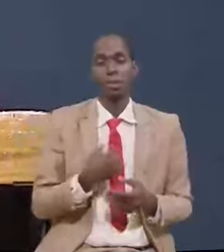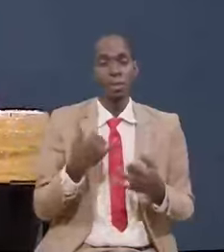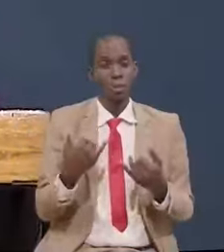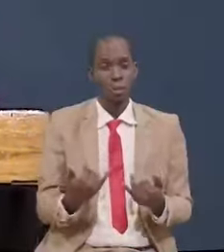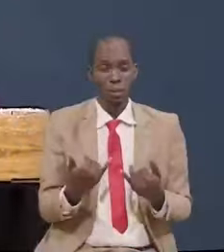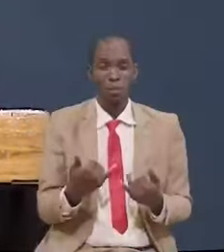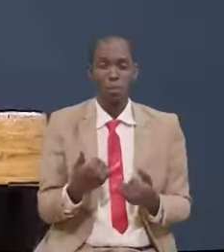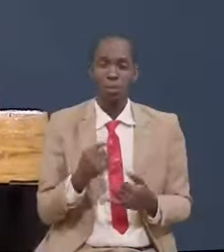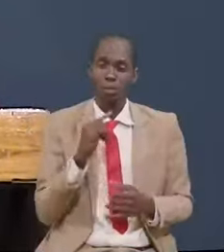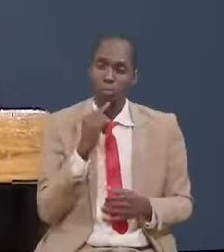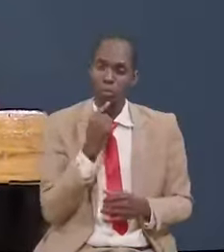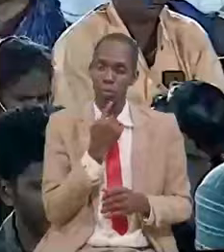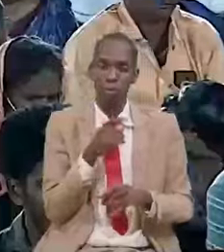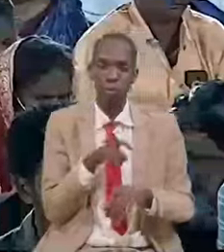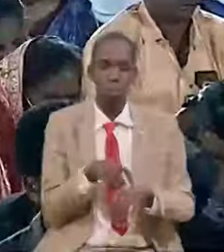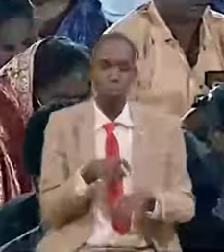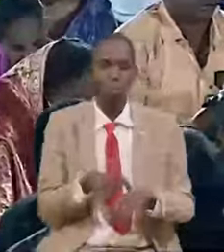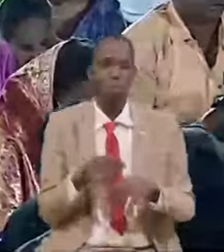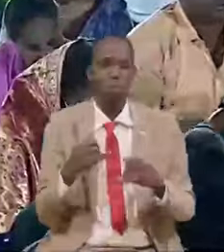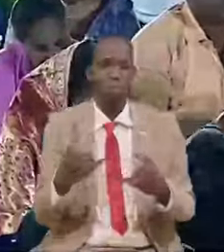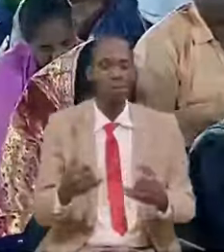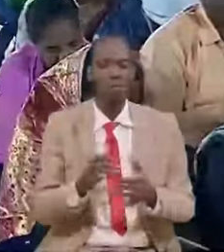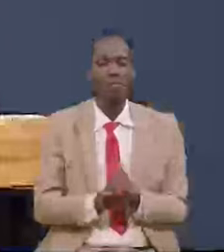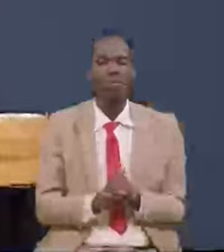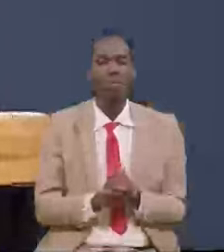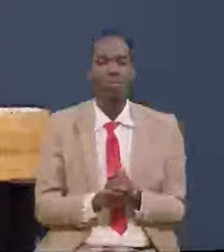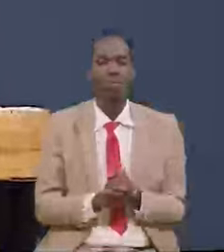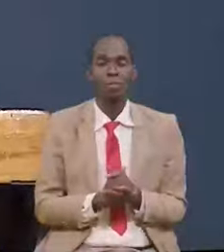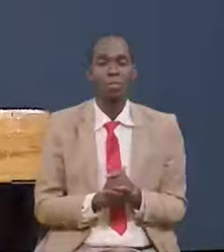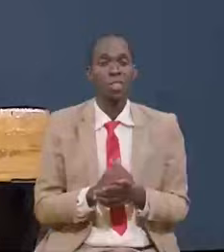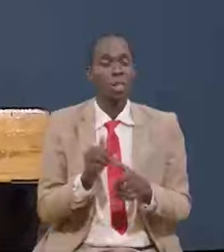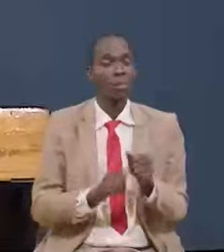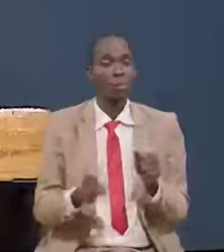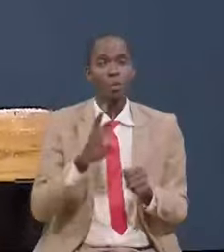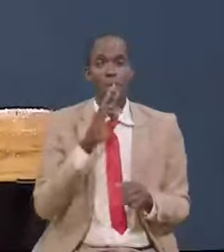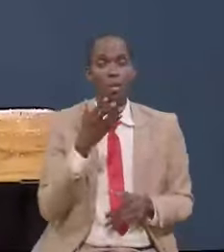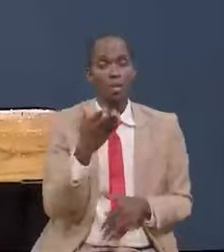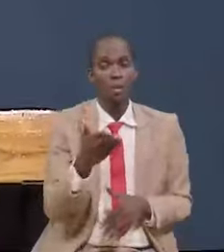La tête baissée, les yeux fermés. N'importe où tu es.